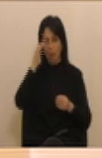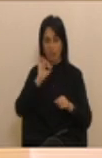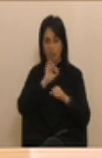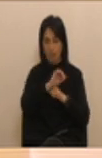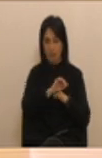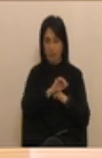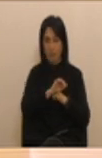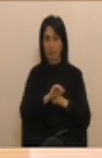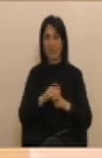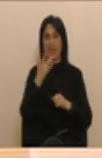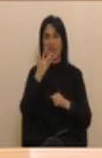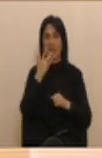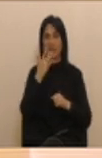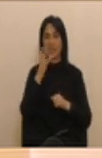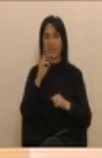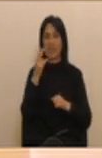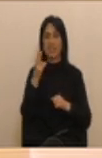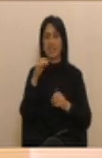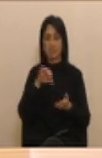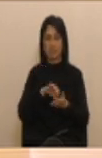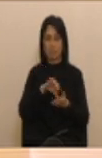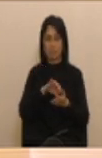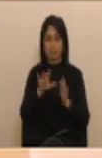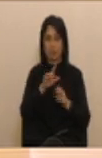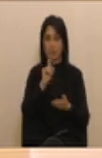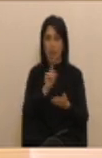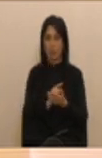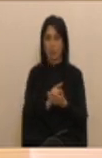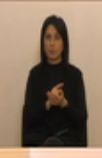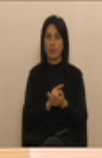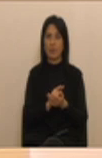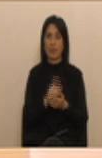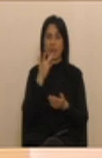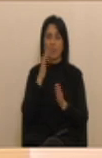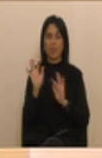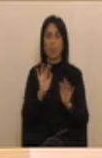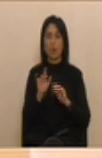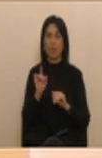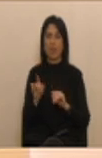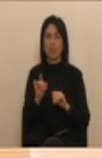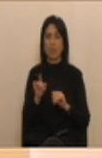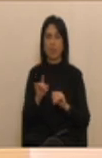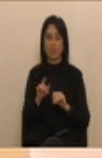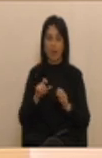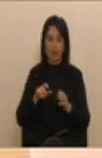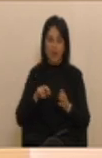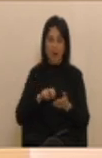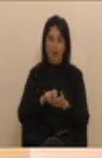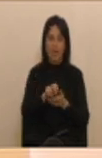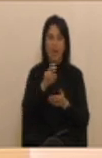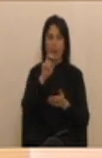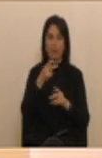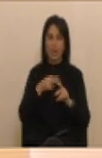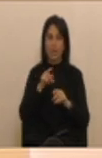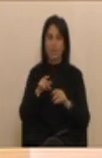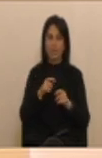დამარცხება და ნაციების მონაწილეობით მოხდეს ეს პროცესი, აუცილებელია ის, რომ ნაციონალურ მოძრაობამ გაიაროს აი